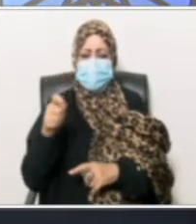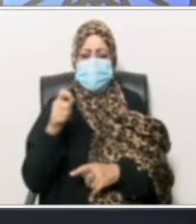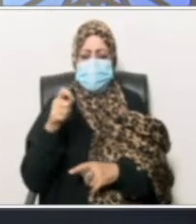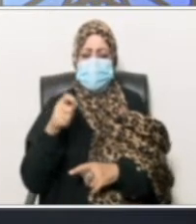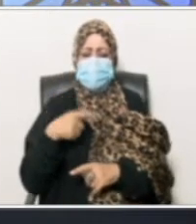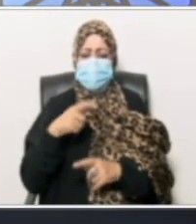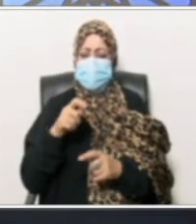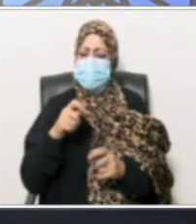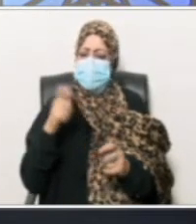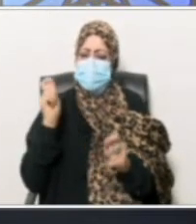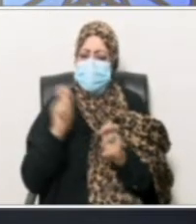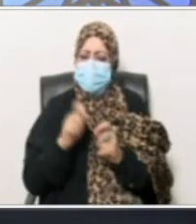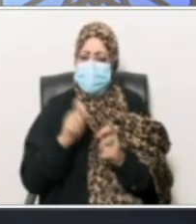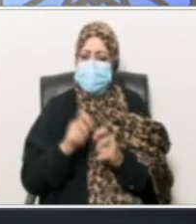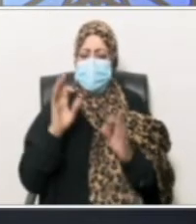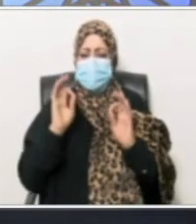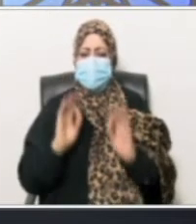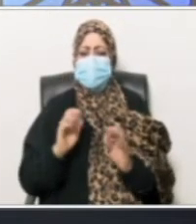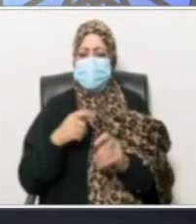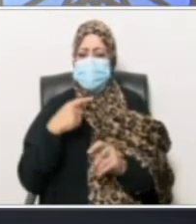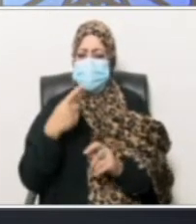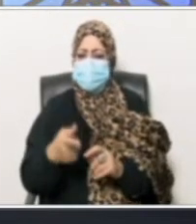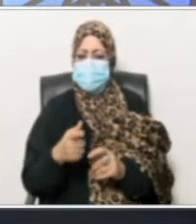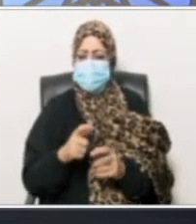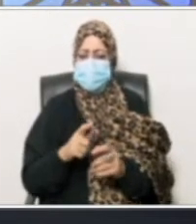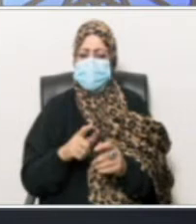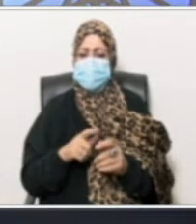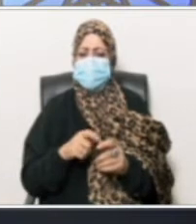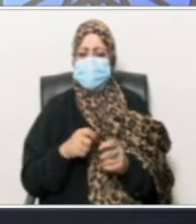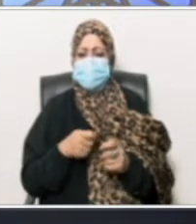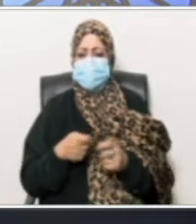المفتي يحرض على القتال في ليبيا.